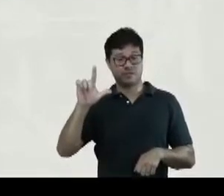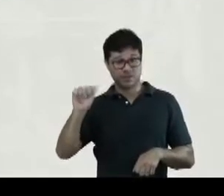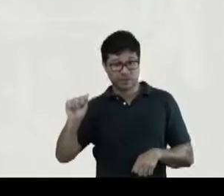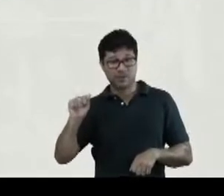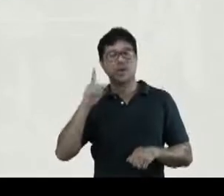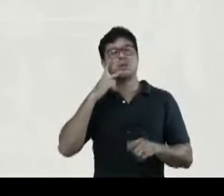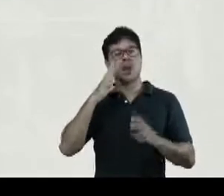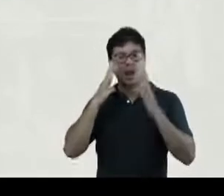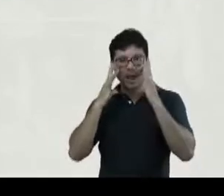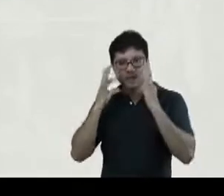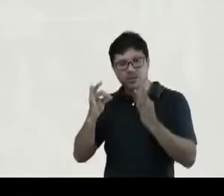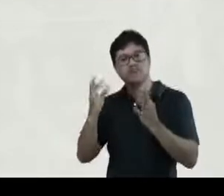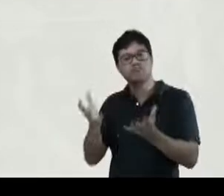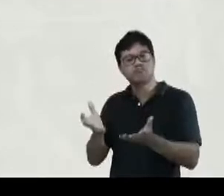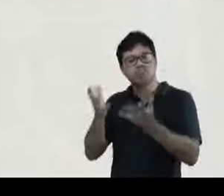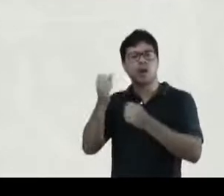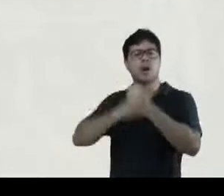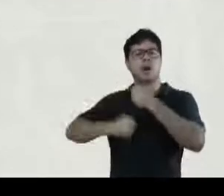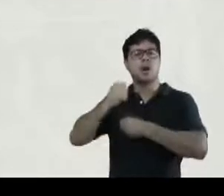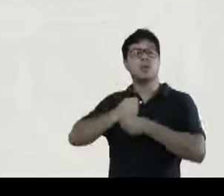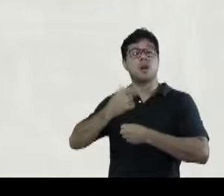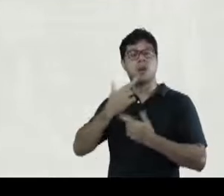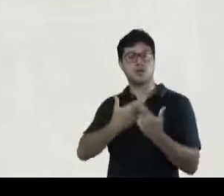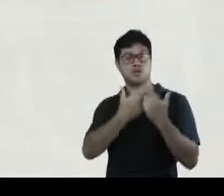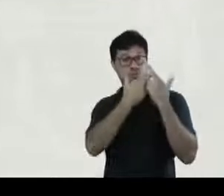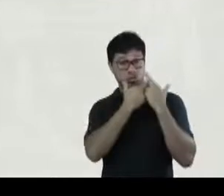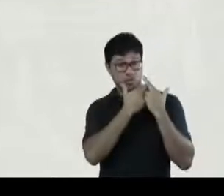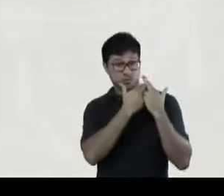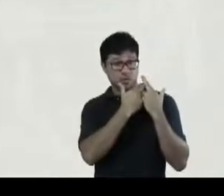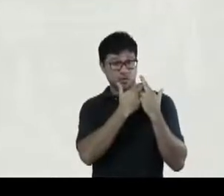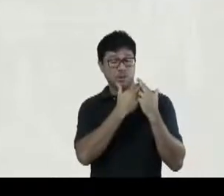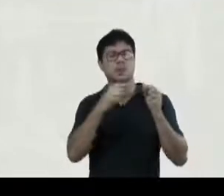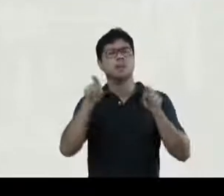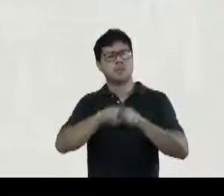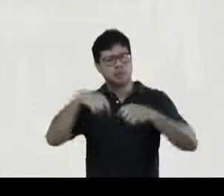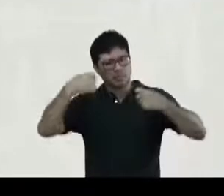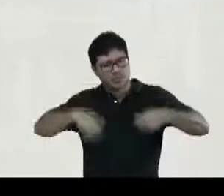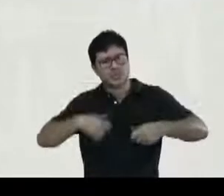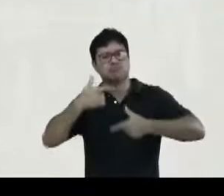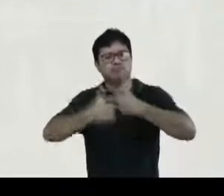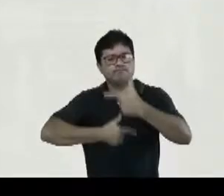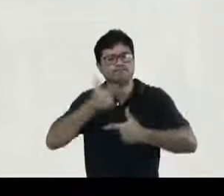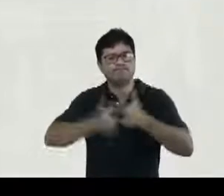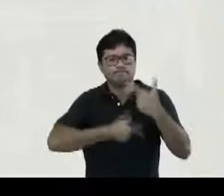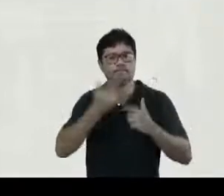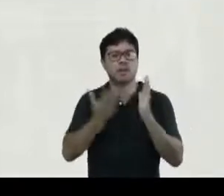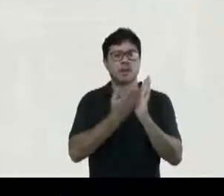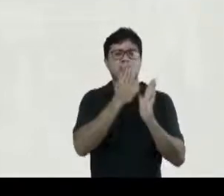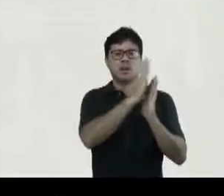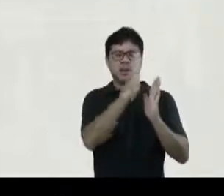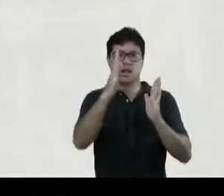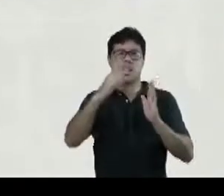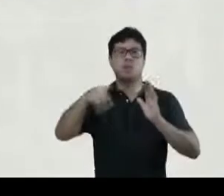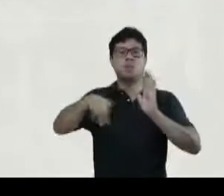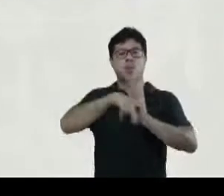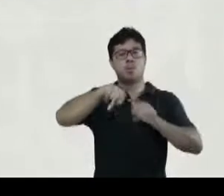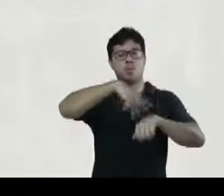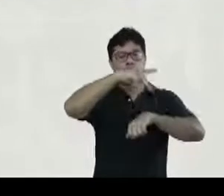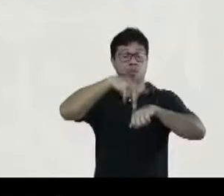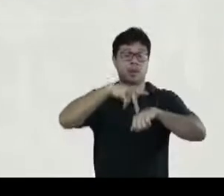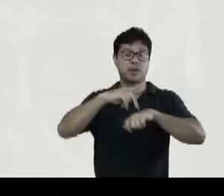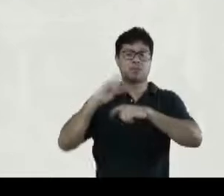ist Aufgabe und Anspruch der retrospektiven Nationalbibliografien, nach einem